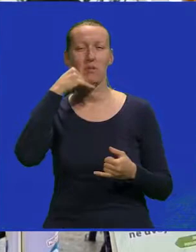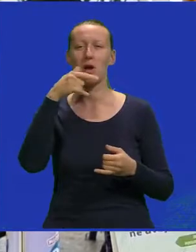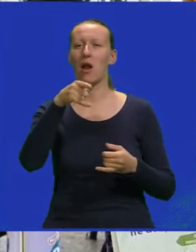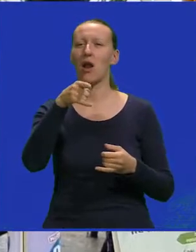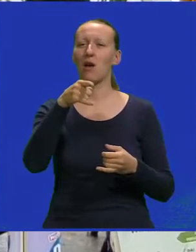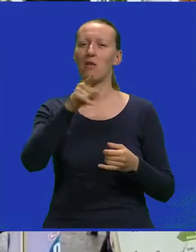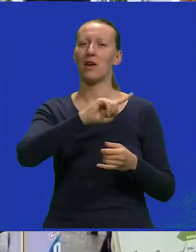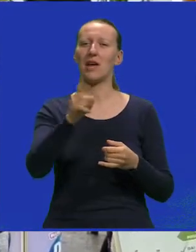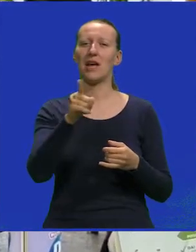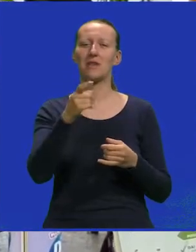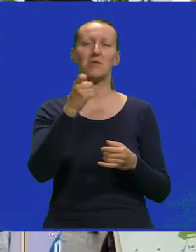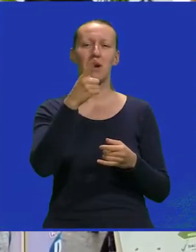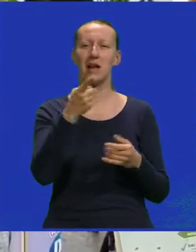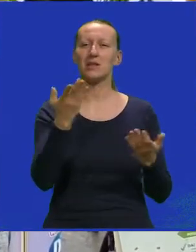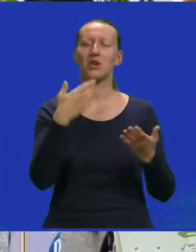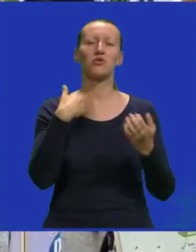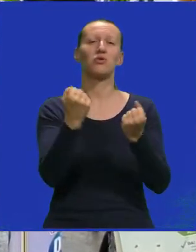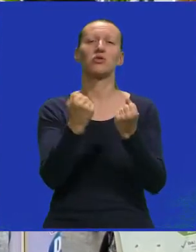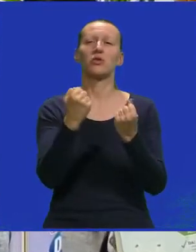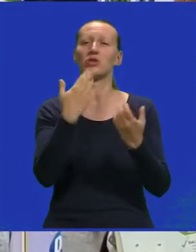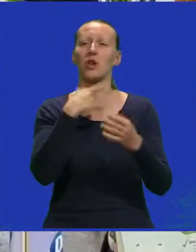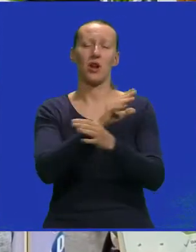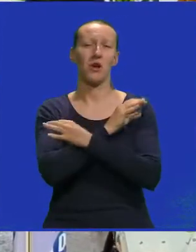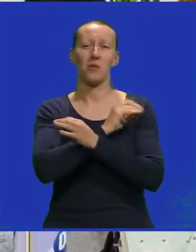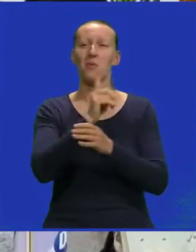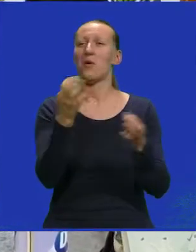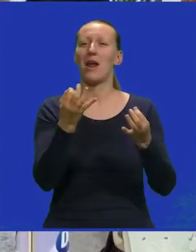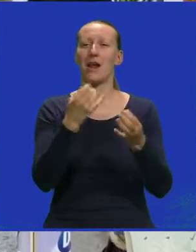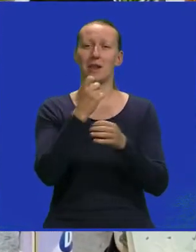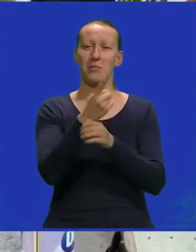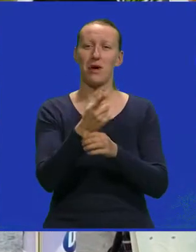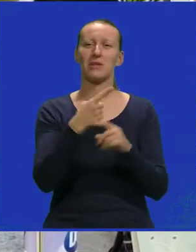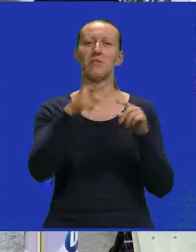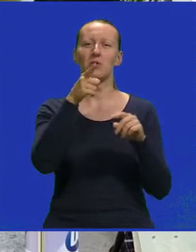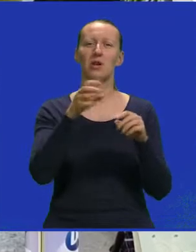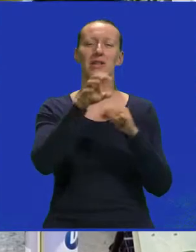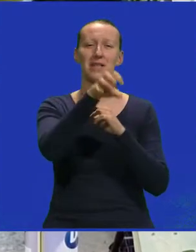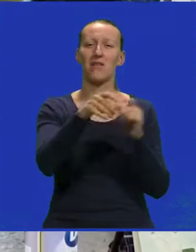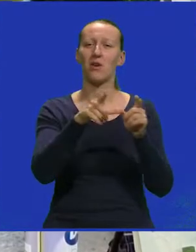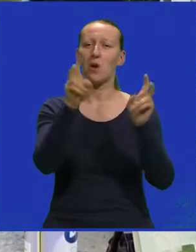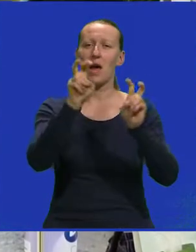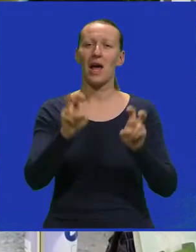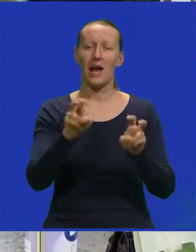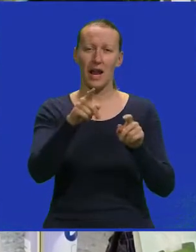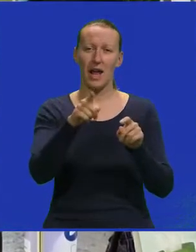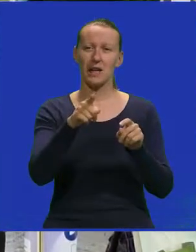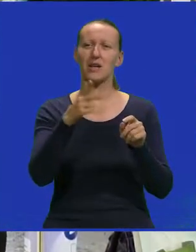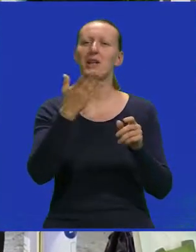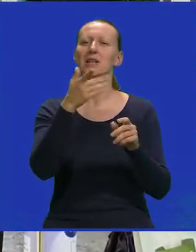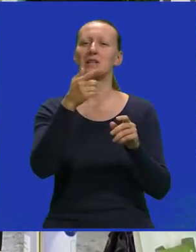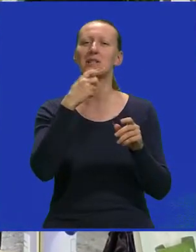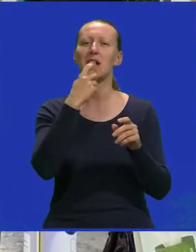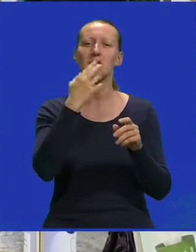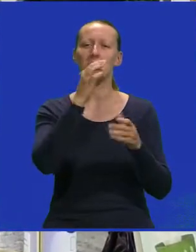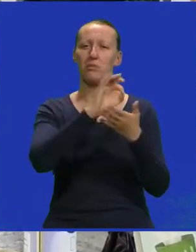smijemo. Piše da ne smijemo... Ma ne, ča ću ga držati dok ne umrem, moram ga nigdje hititi. A zato ćemo ga staviti u električnu... I čekaj, di si mi